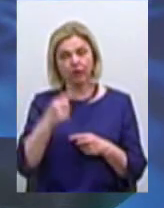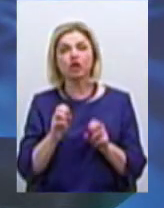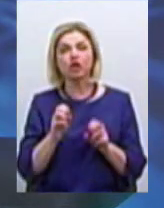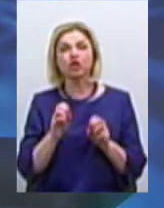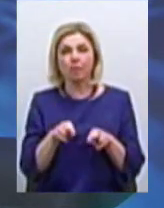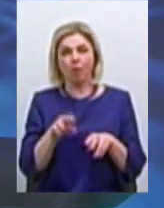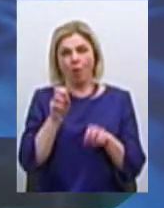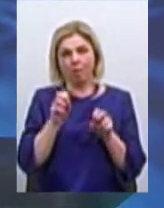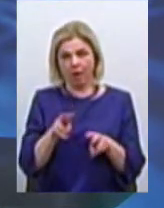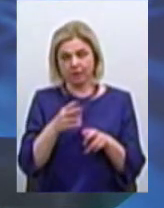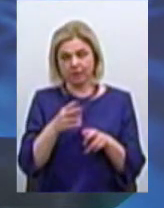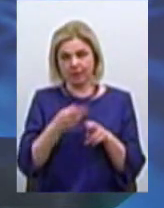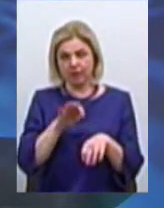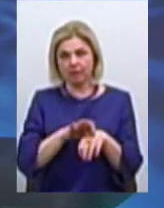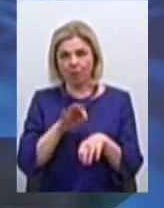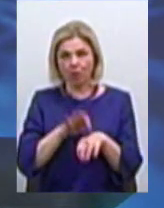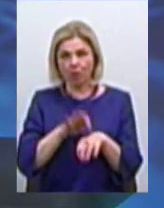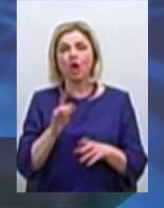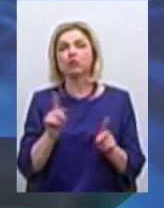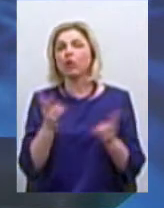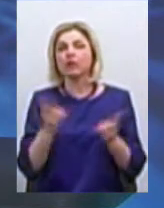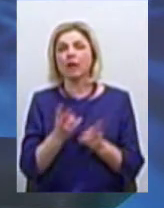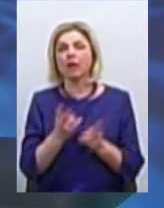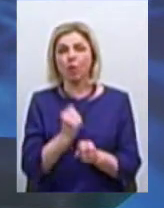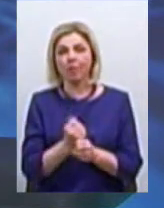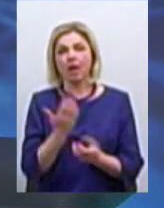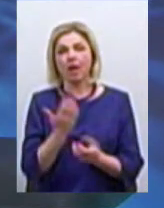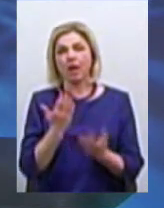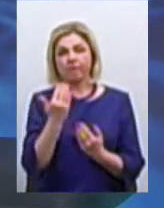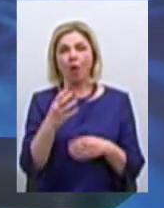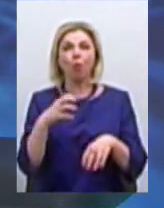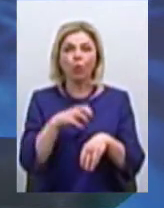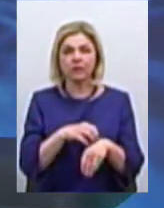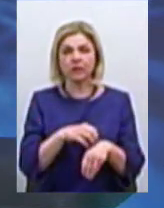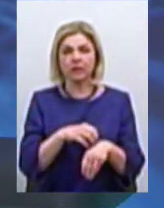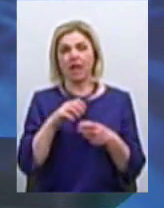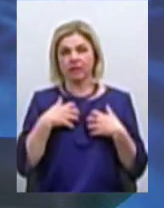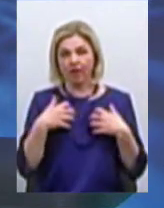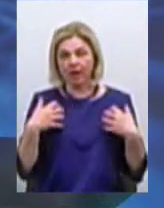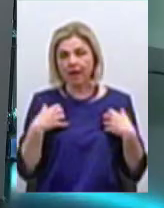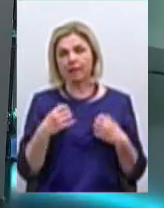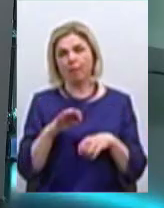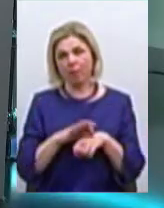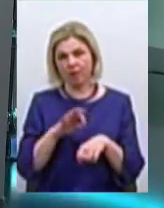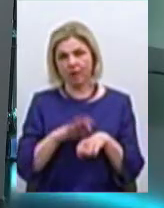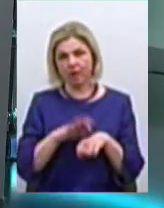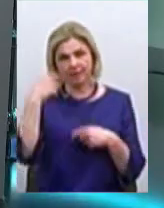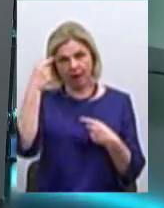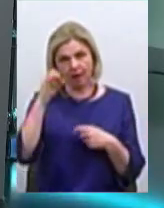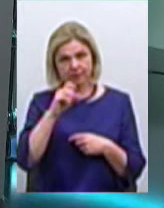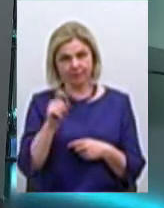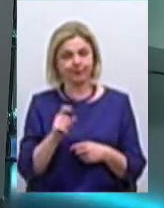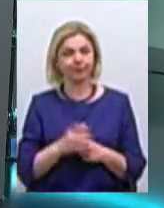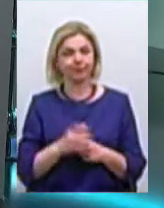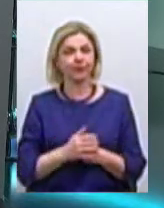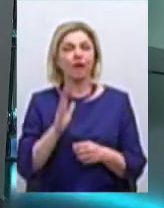Що необхідно робити, якщо у вас вкусила тварина хвора на сказ? Дізнаємось у нашій сьогоднішній гості. В студії